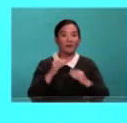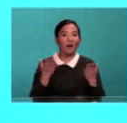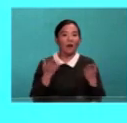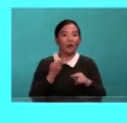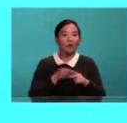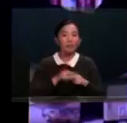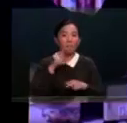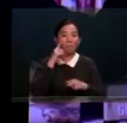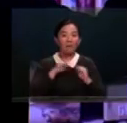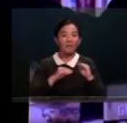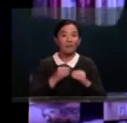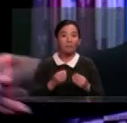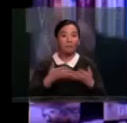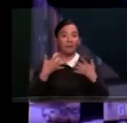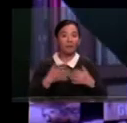она повлияла?